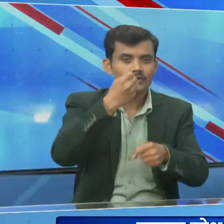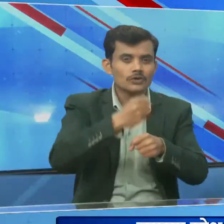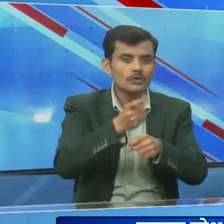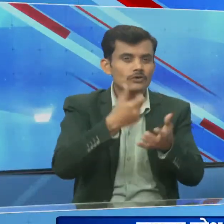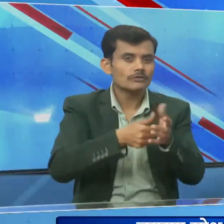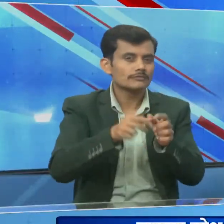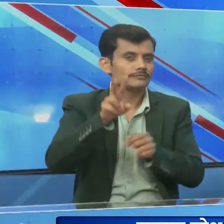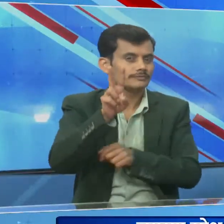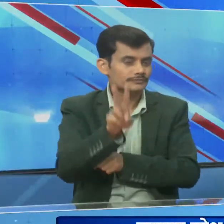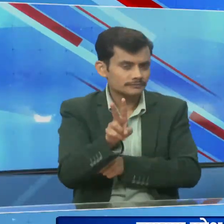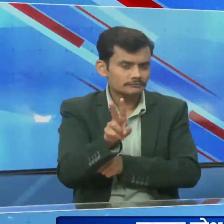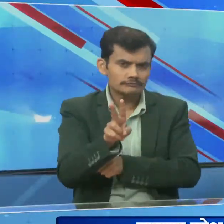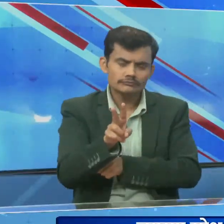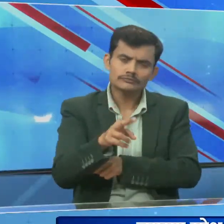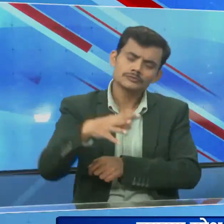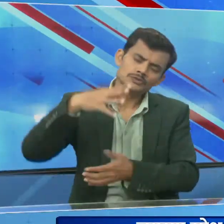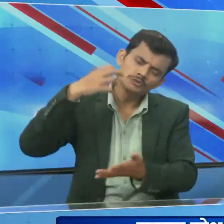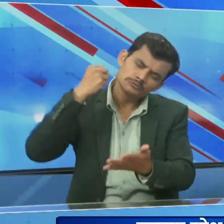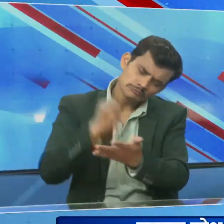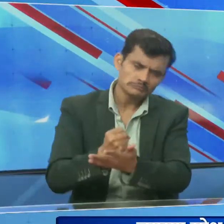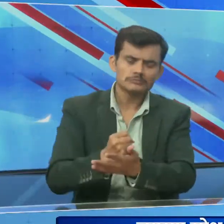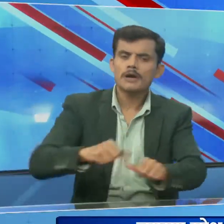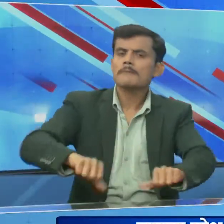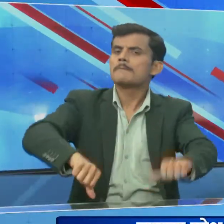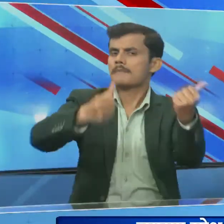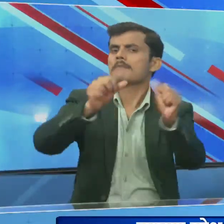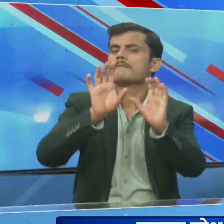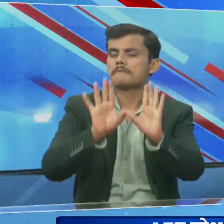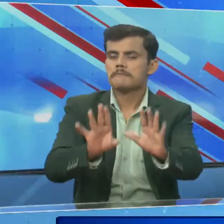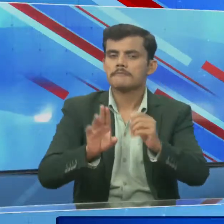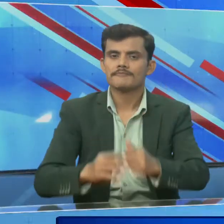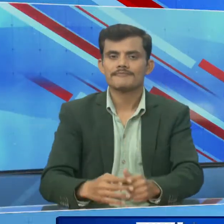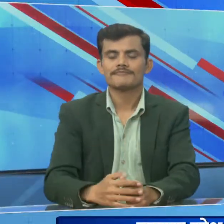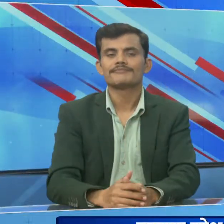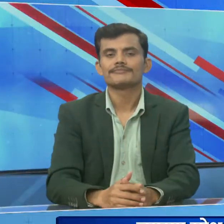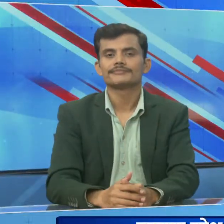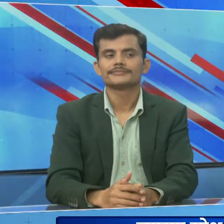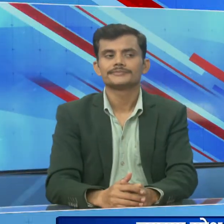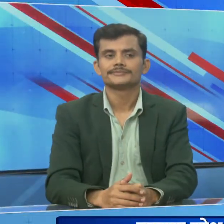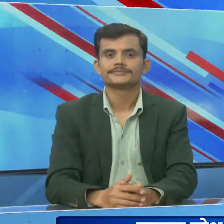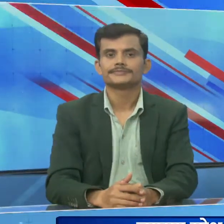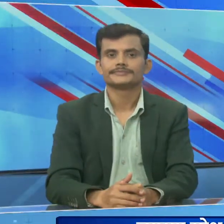जी जरूर इस सीट को जीतने वाले हैं।